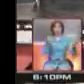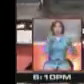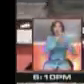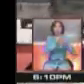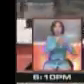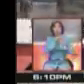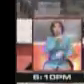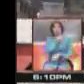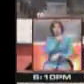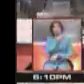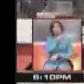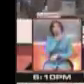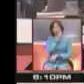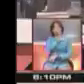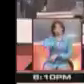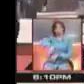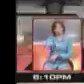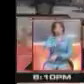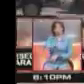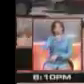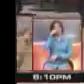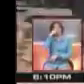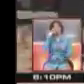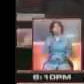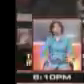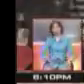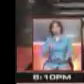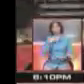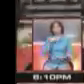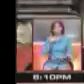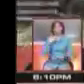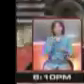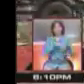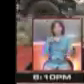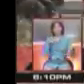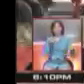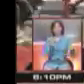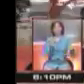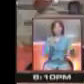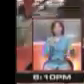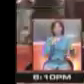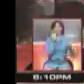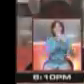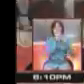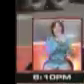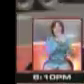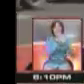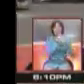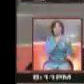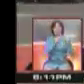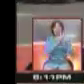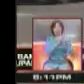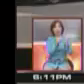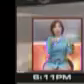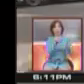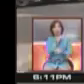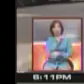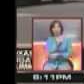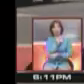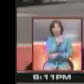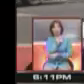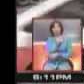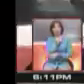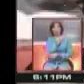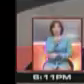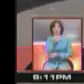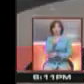U-turn slots na nagpapabigat lang daw sa traffic. Magpapatupad din ang temporary daytime track ban mula May 2 hanggang 5. Itatalaga din courtesy lane ang gitna